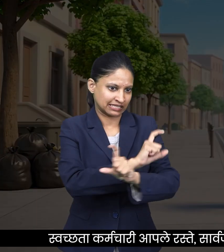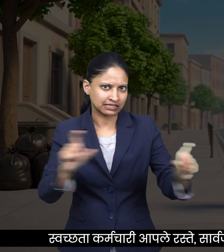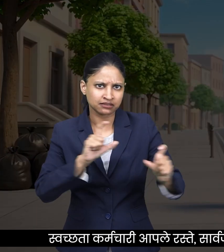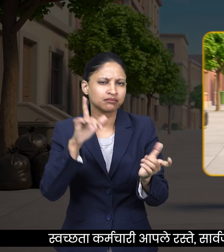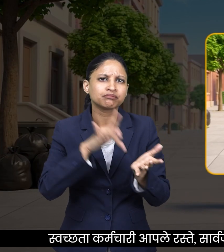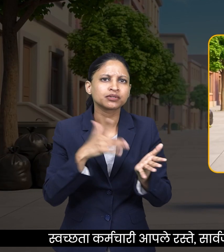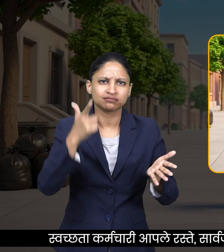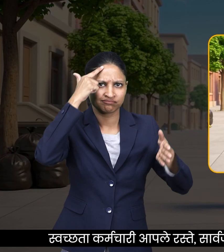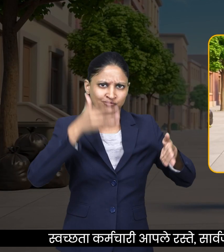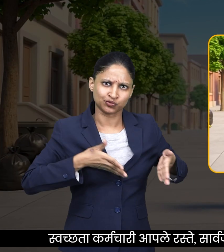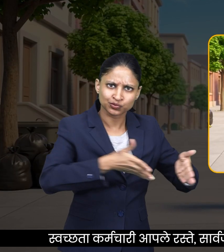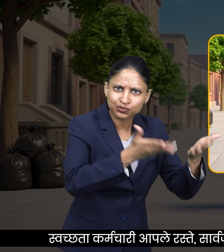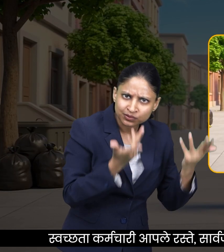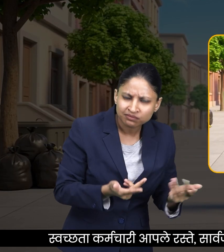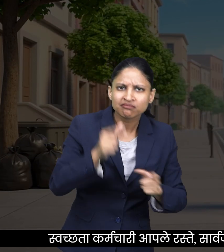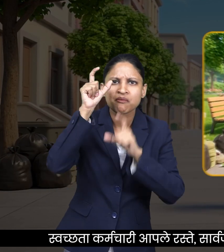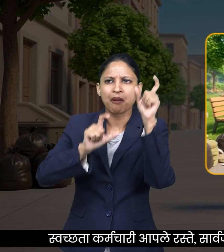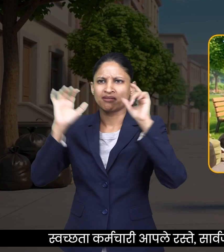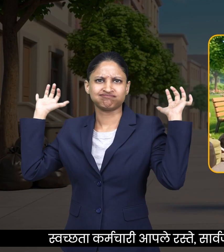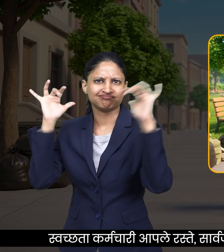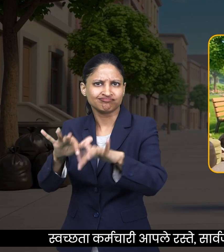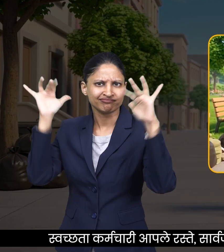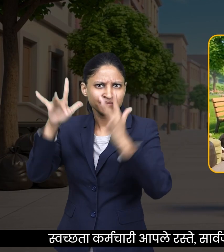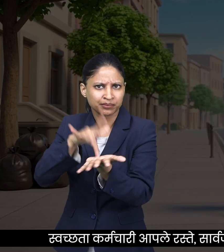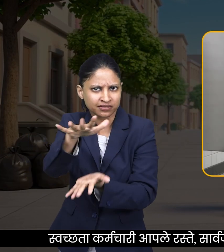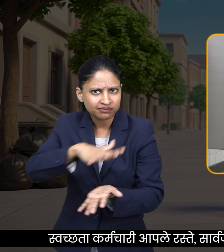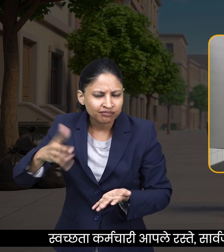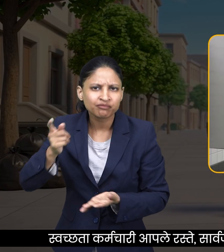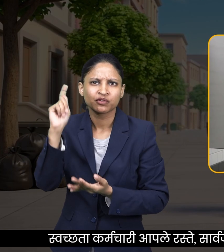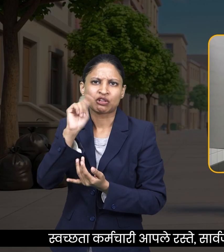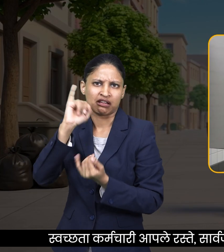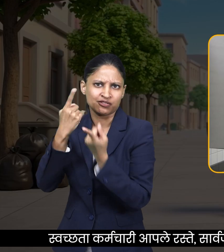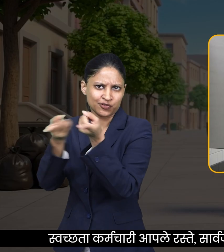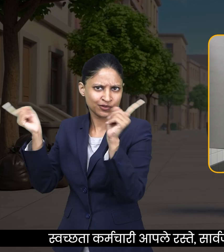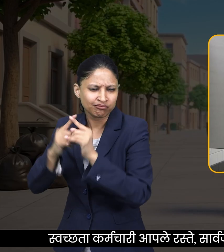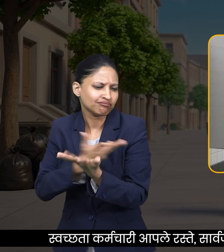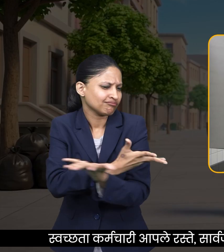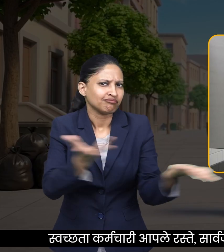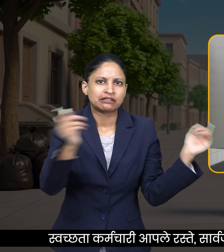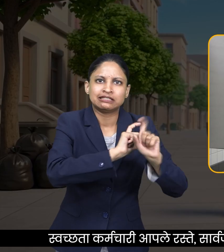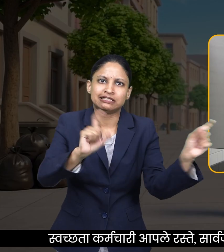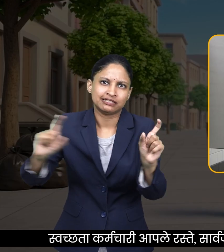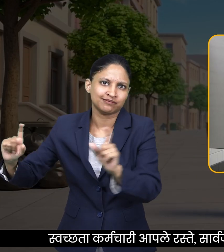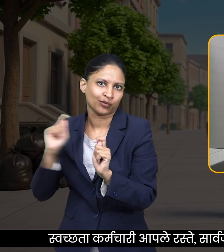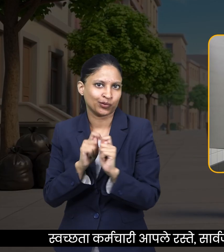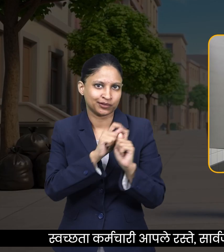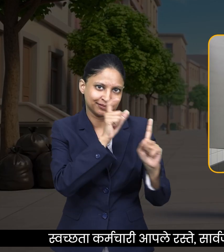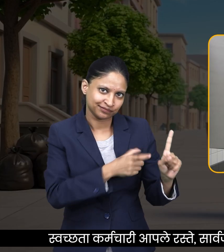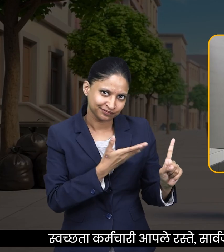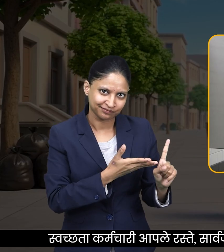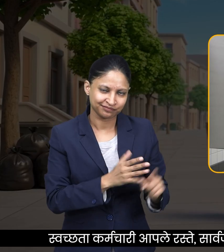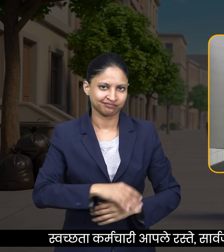स्वच्छता कर्मचारी आपले रस्ते, सार्वजनिक ठिकाणे आणि शौचालये स्वच्छ करतात.